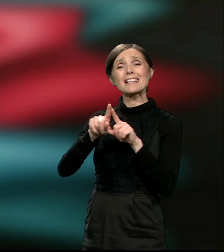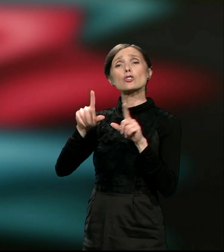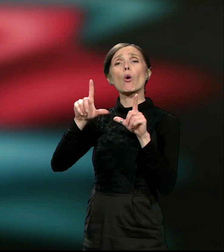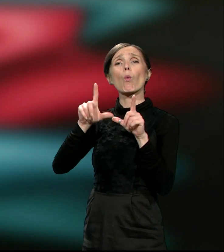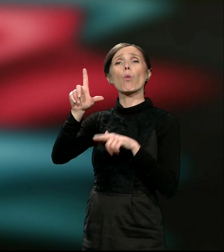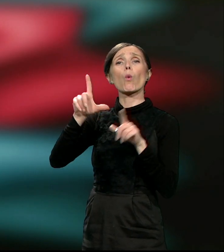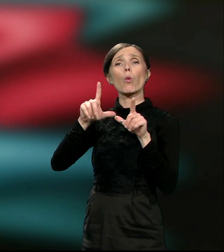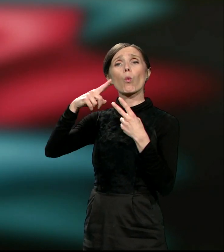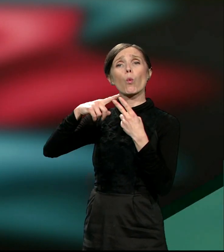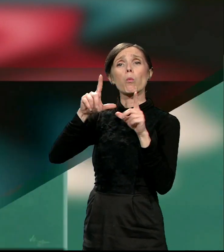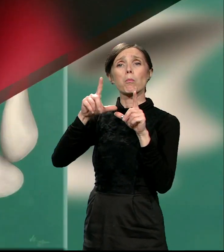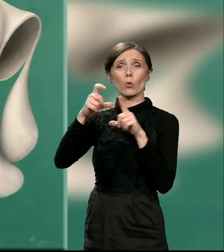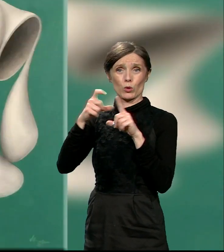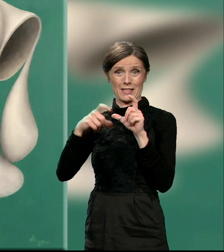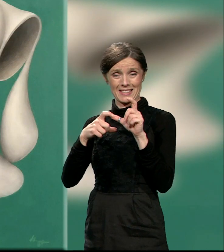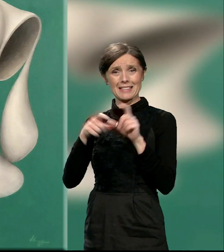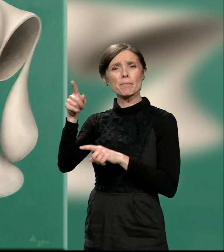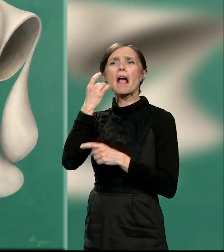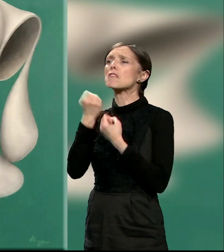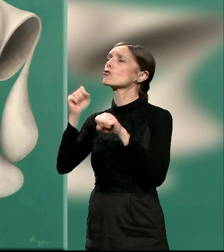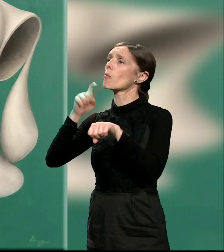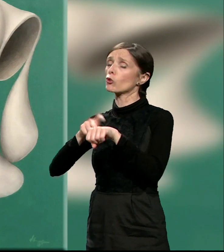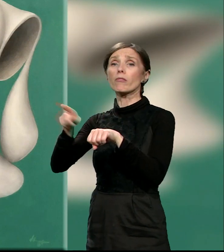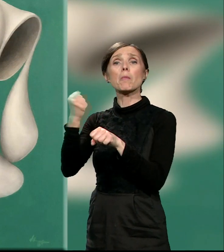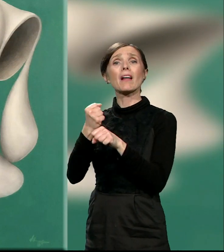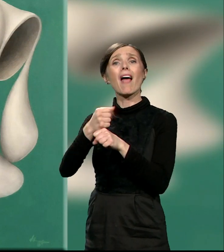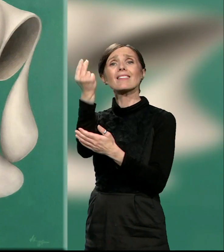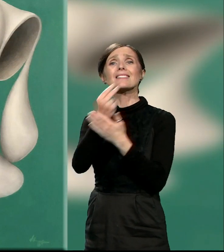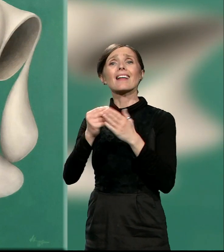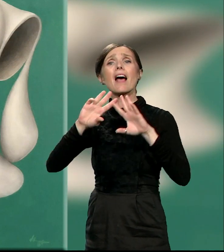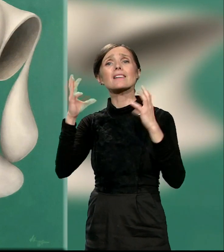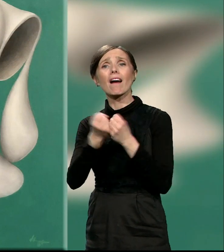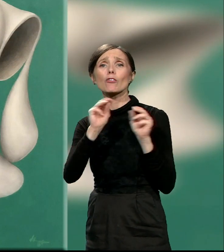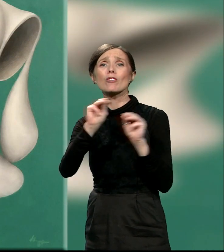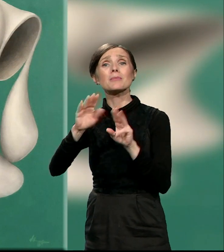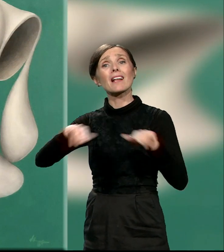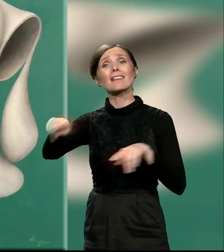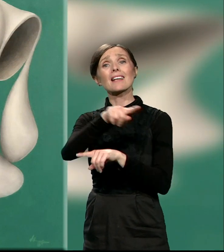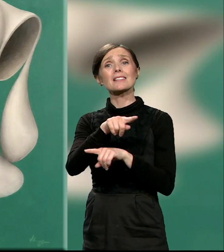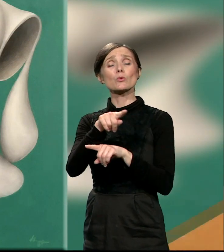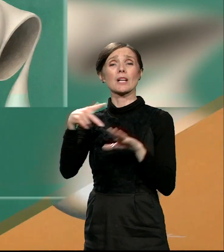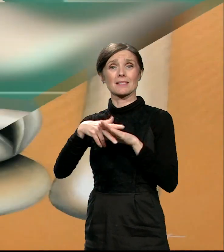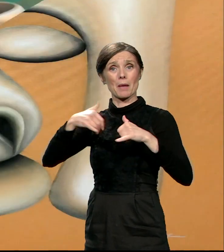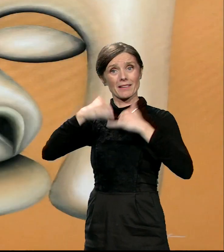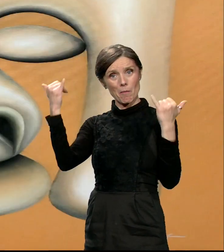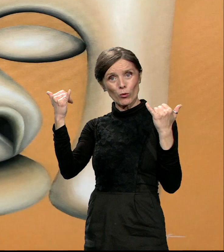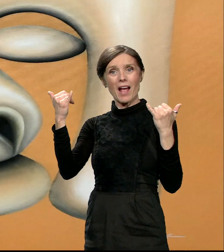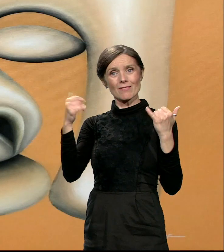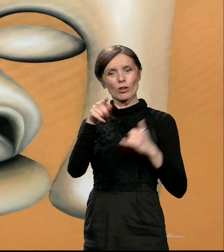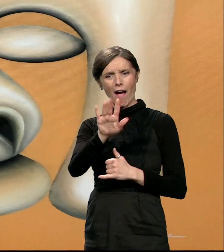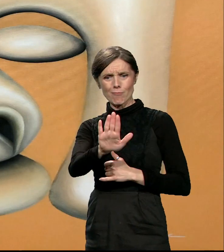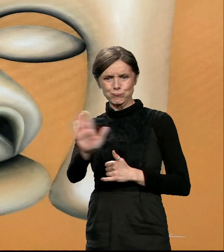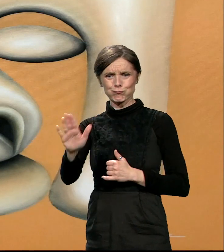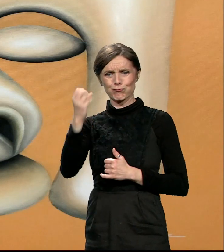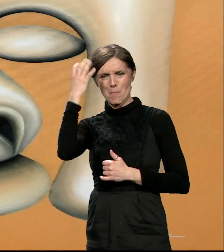slobodno vreme drži slikarske radionice za decu sa smetnjama u razvoju, gde njihova mašta i talenat mogu doći do punog